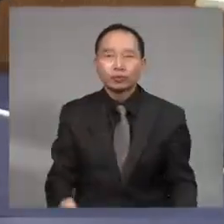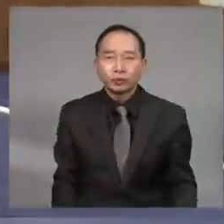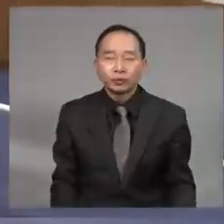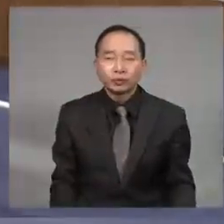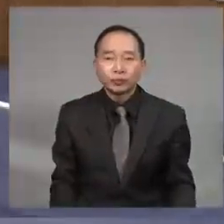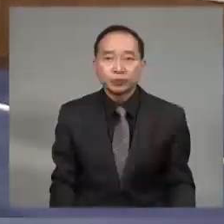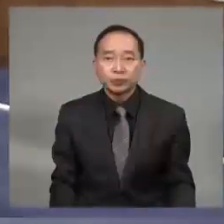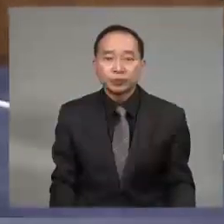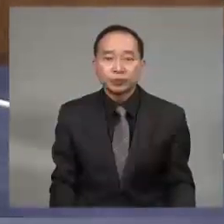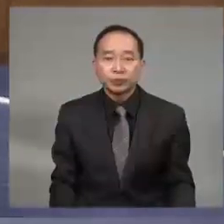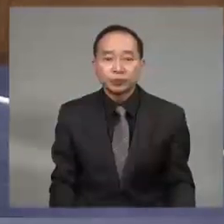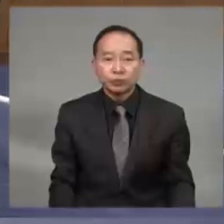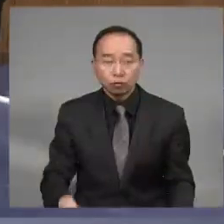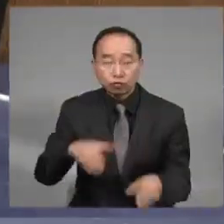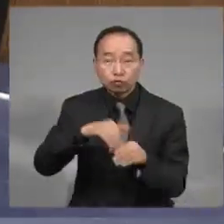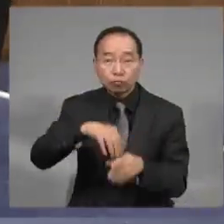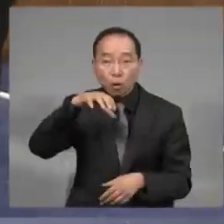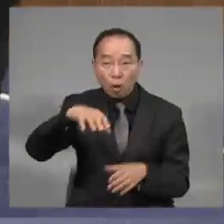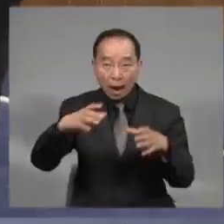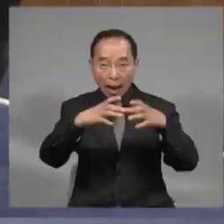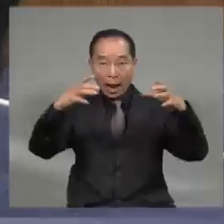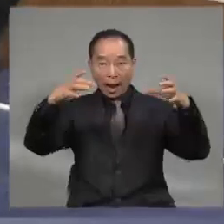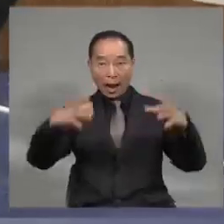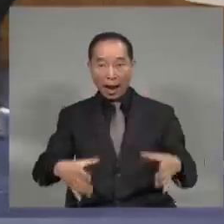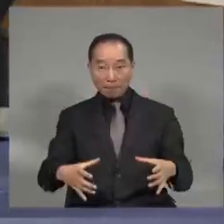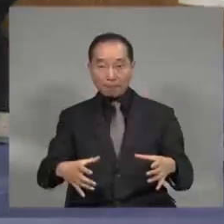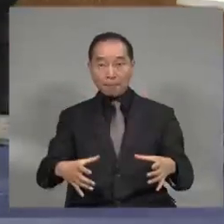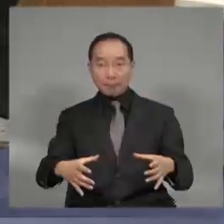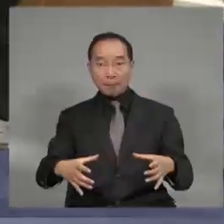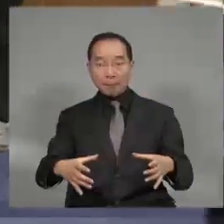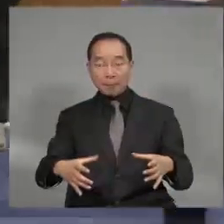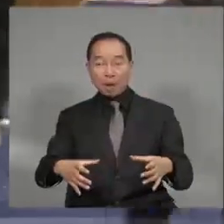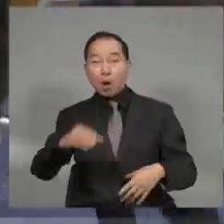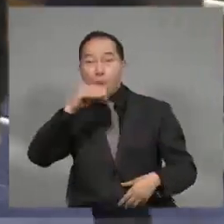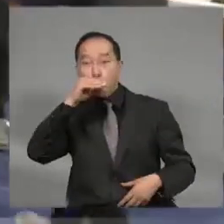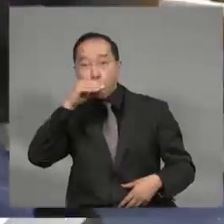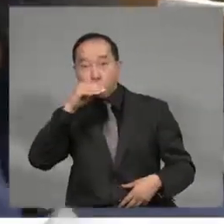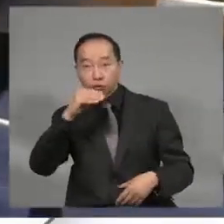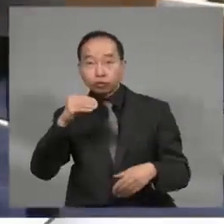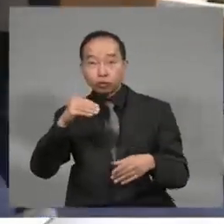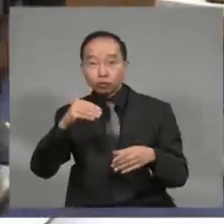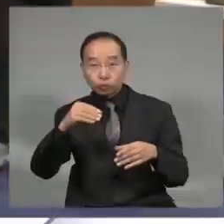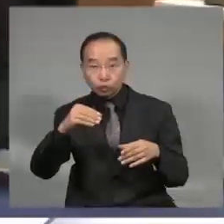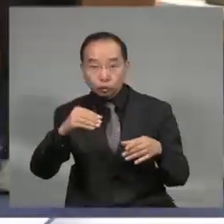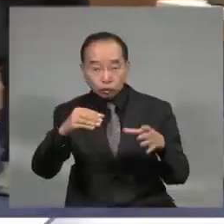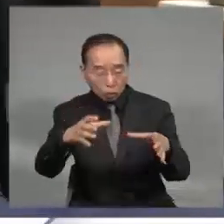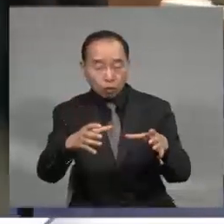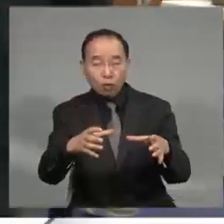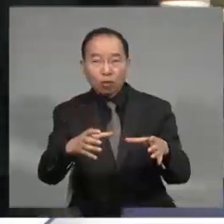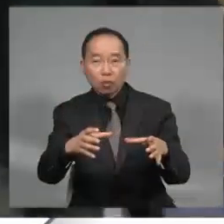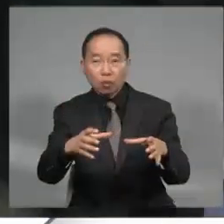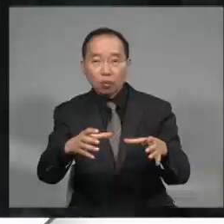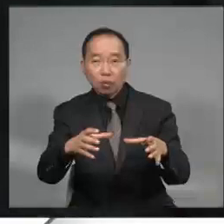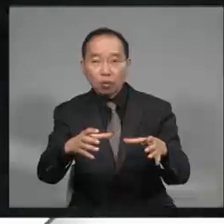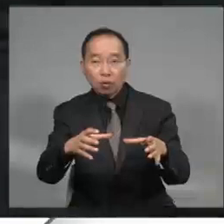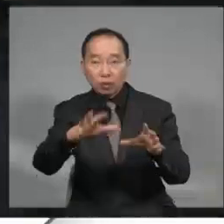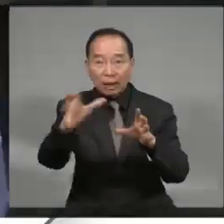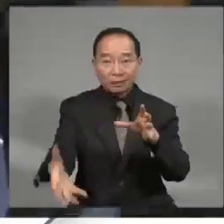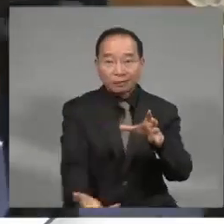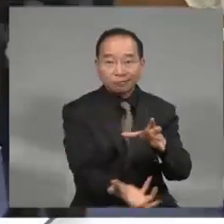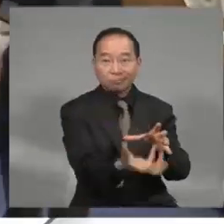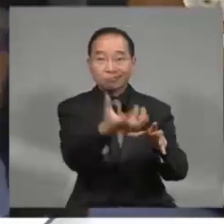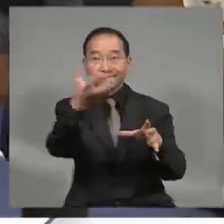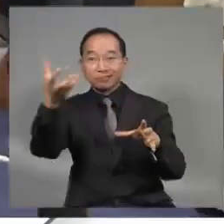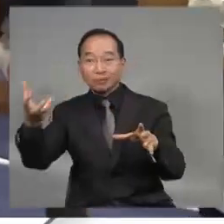네. 지금 좀 투표함에 있는 그 회송용 봉투를 꺼내기 좀 용이한 장소로 옮기시고 있는 게 아닌가 그런 생각이